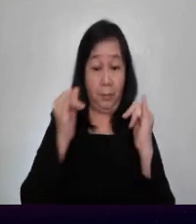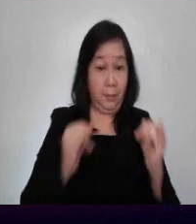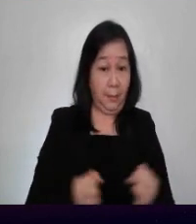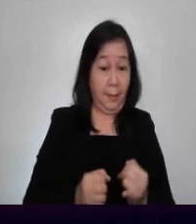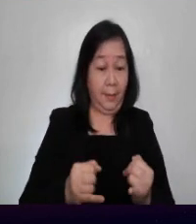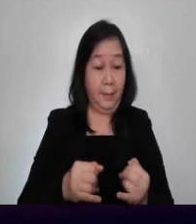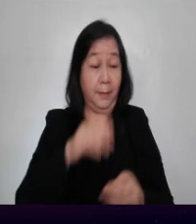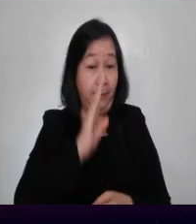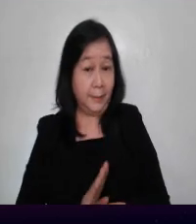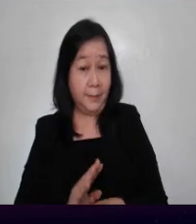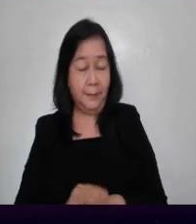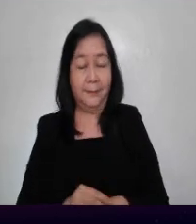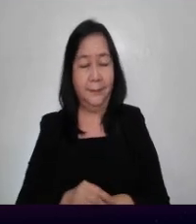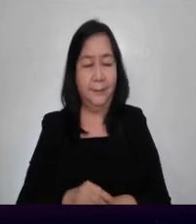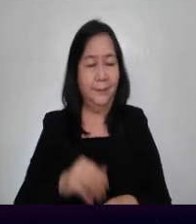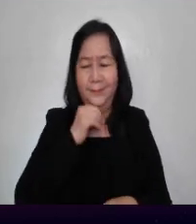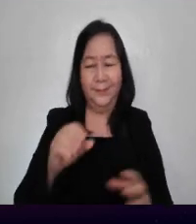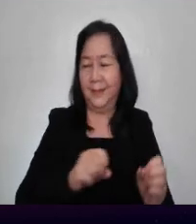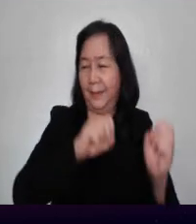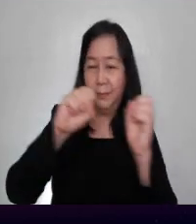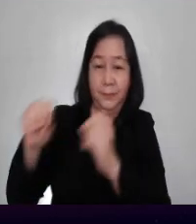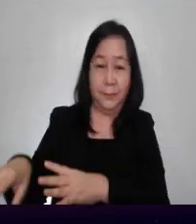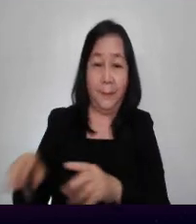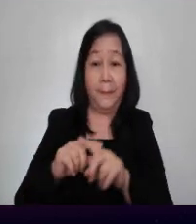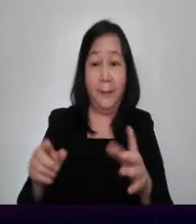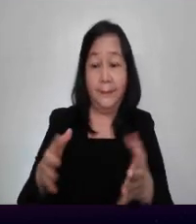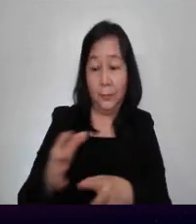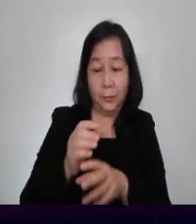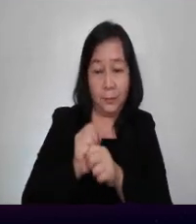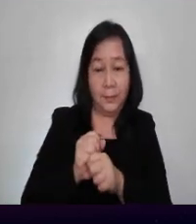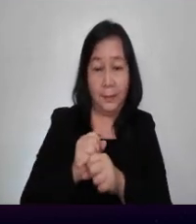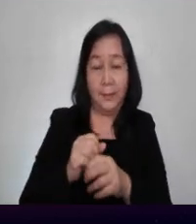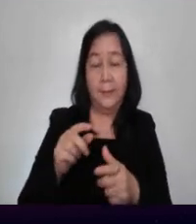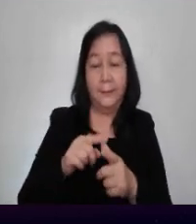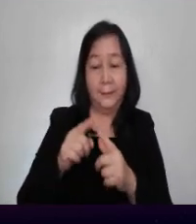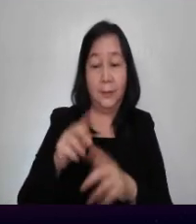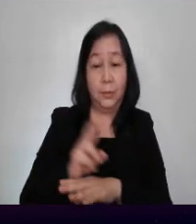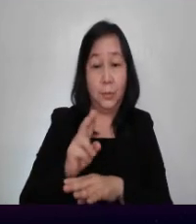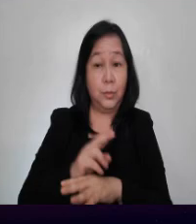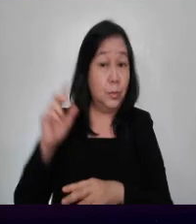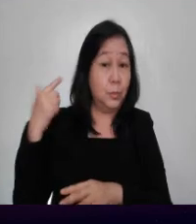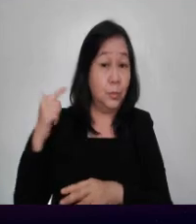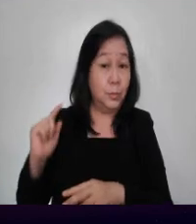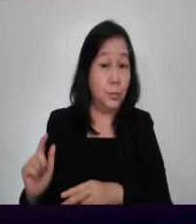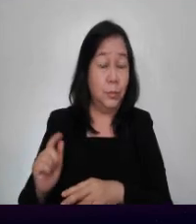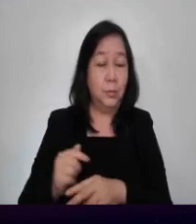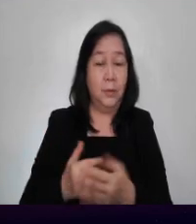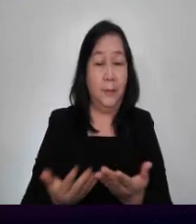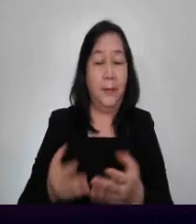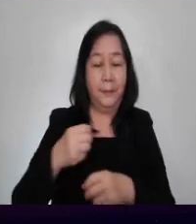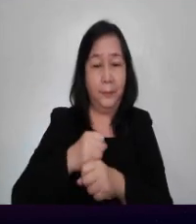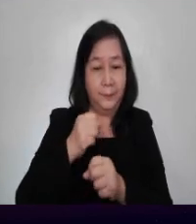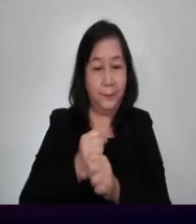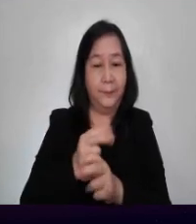isang sisidlan, sa halip na itapon ito, ginagamit ng mga artisans ang ginto o pilak